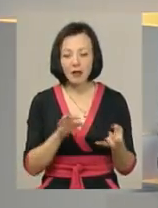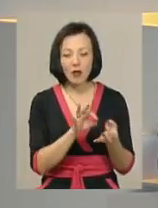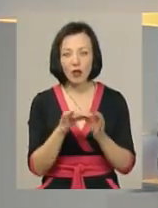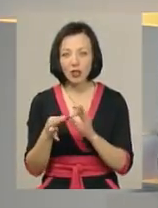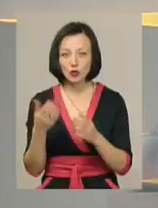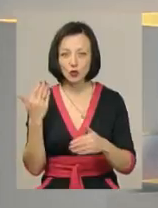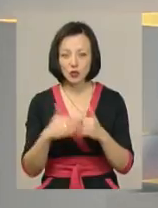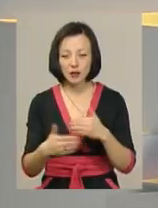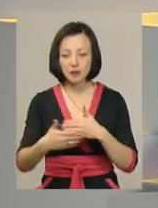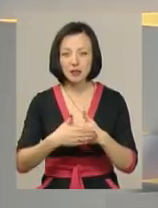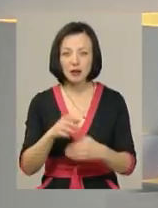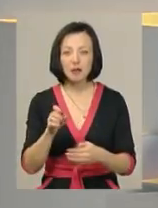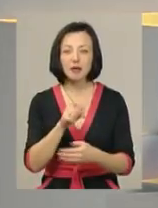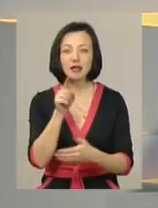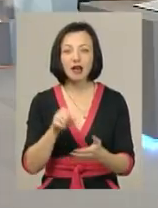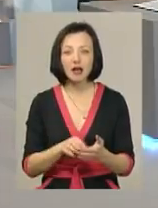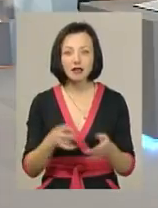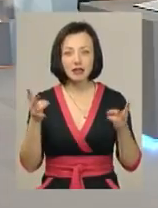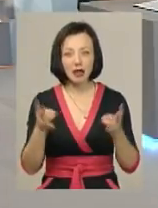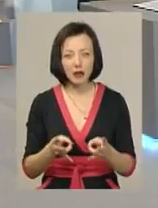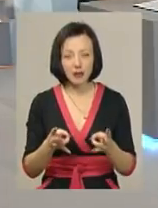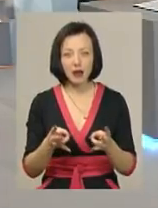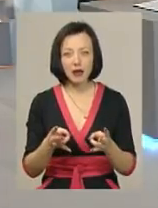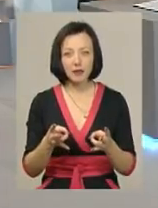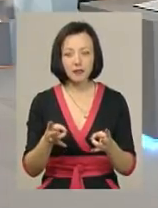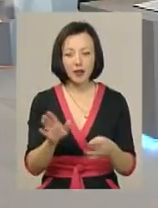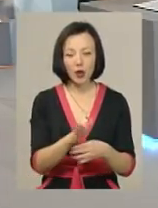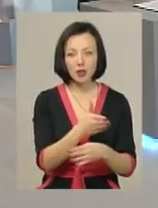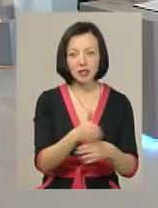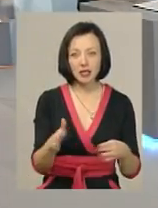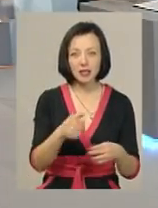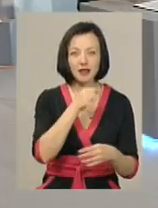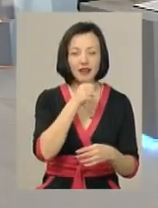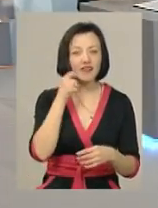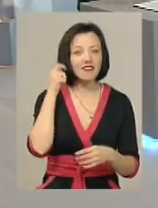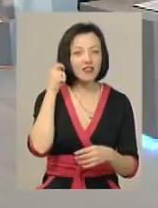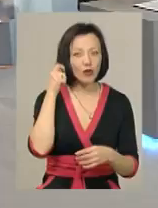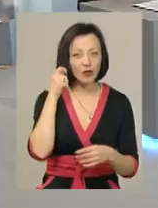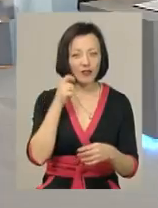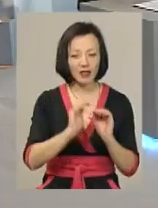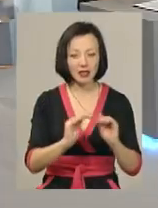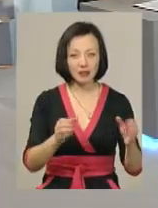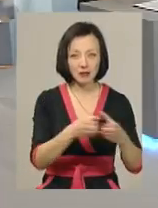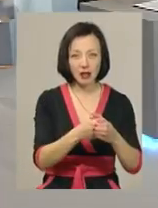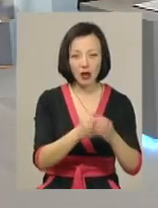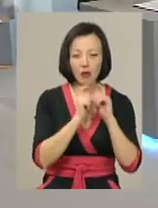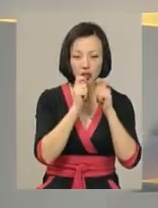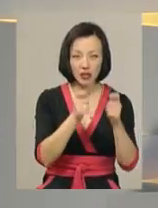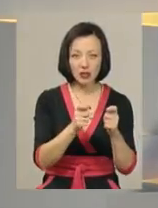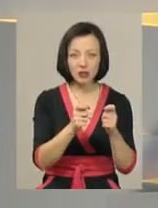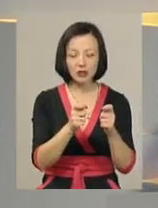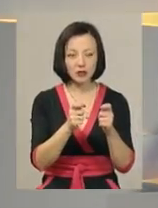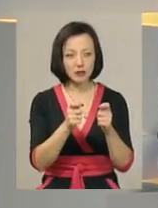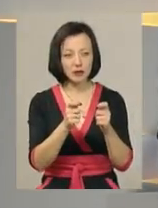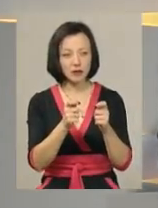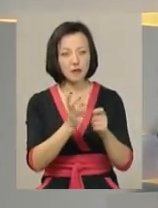підійшли до того моменту коли варто все ж таки розділити дітей більш на такі вікові категорії і окремо подарити що ж